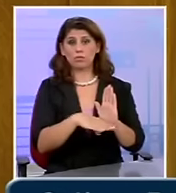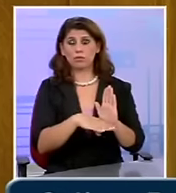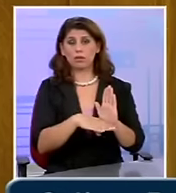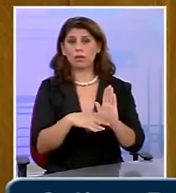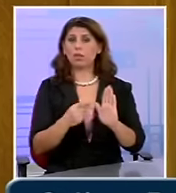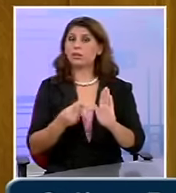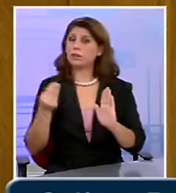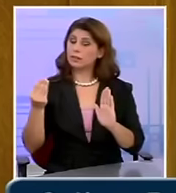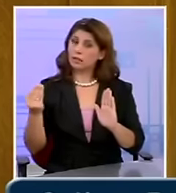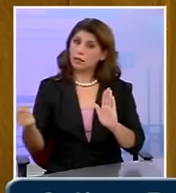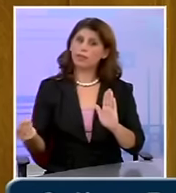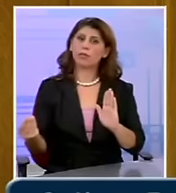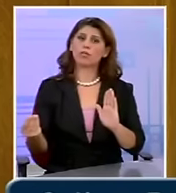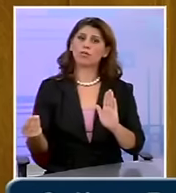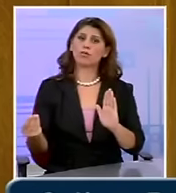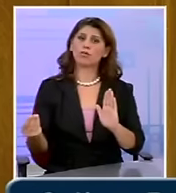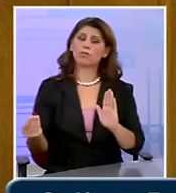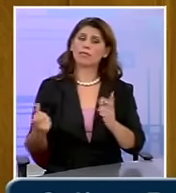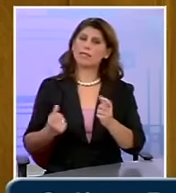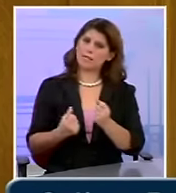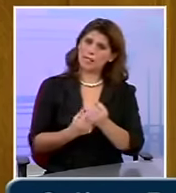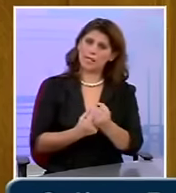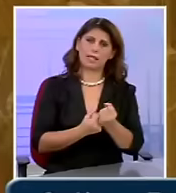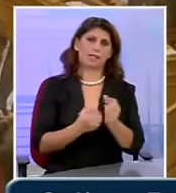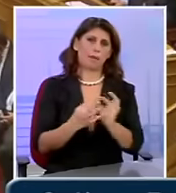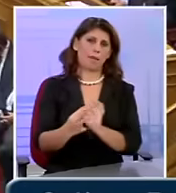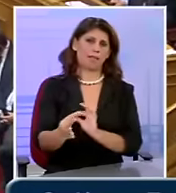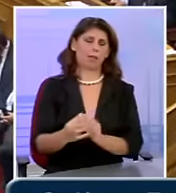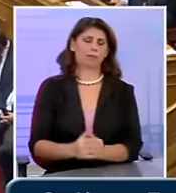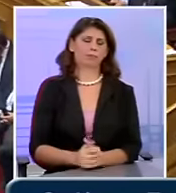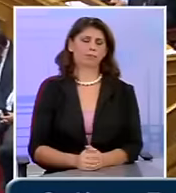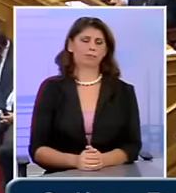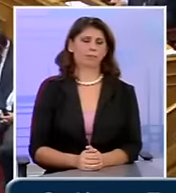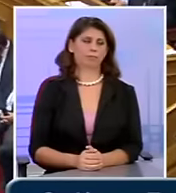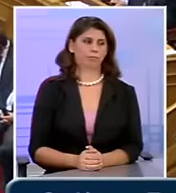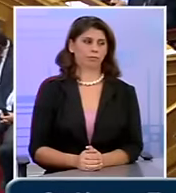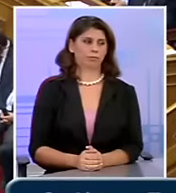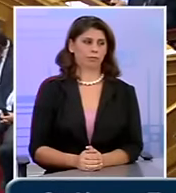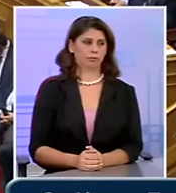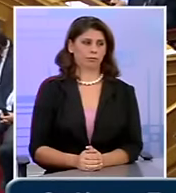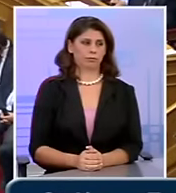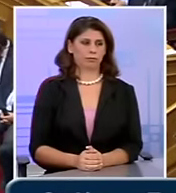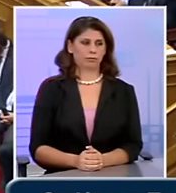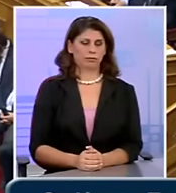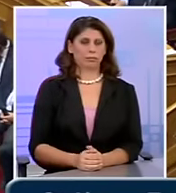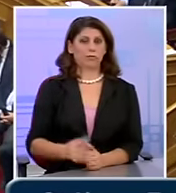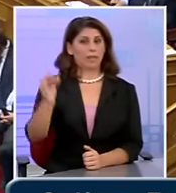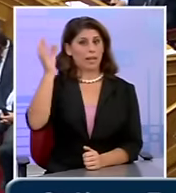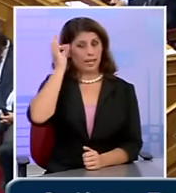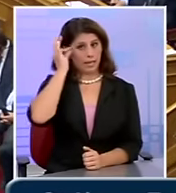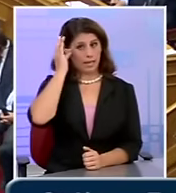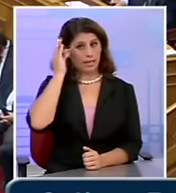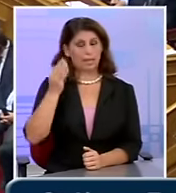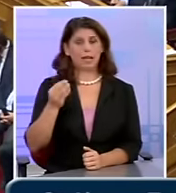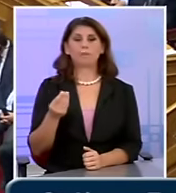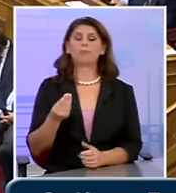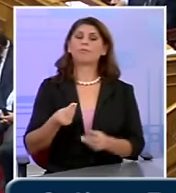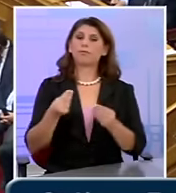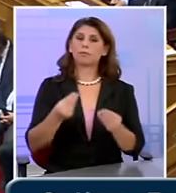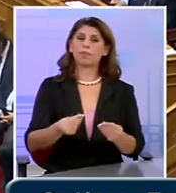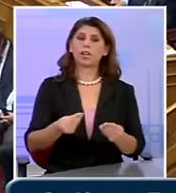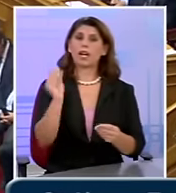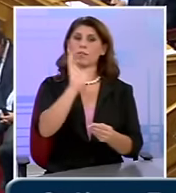δοθούν στήριξης και μέτρα. Η Γαλλία θα διαθέσει στις ευρωπαϊκές